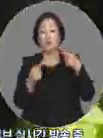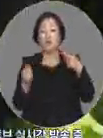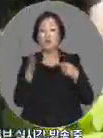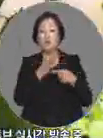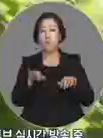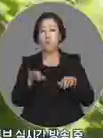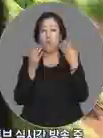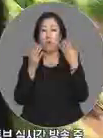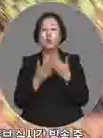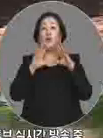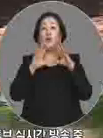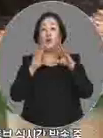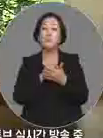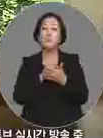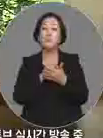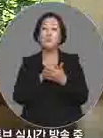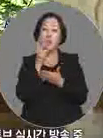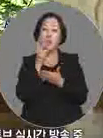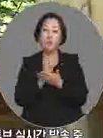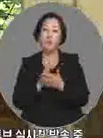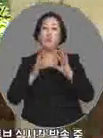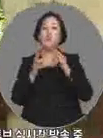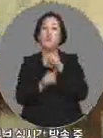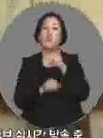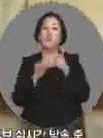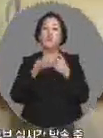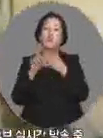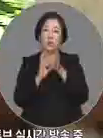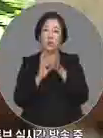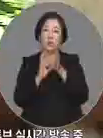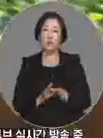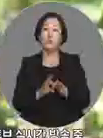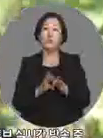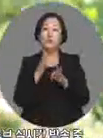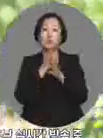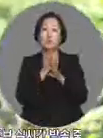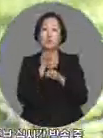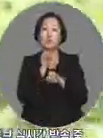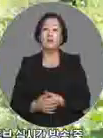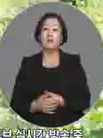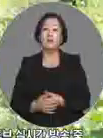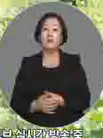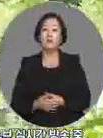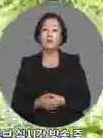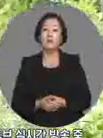사육을 전면 금지하는 특별법안은 국회 계류 중입니다. UBC 뉴스 전명주입니다.